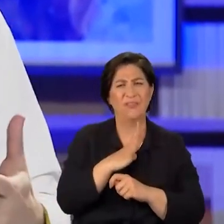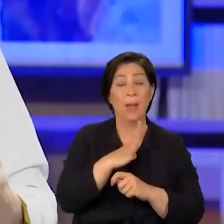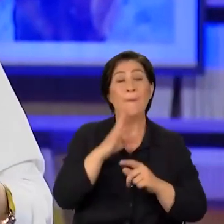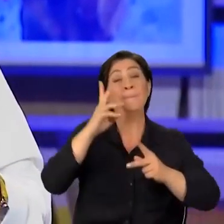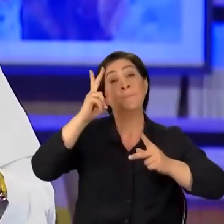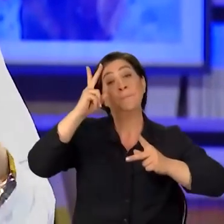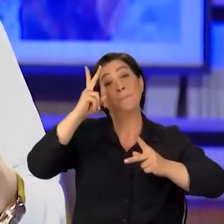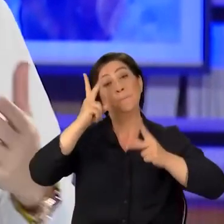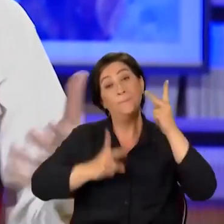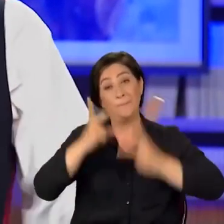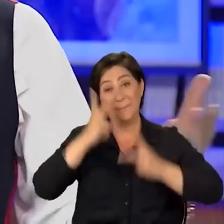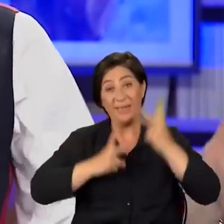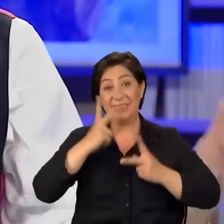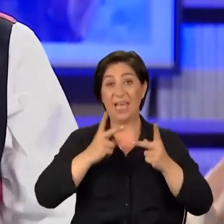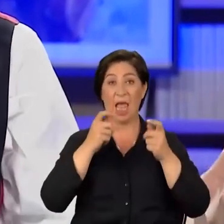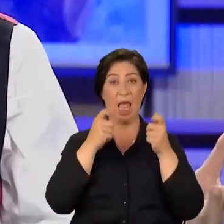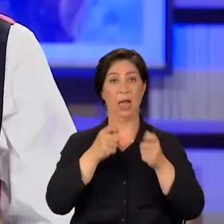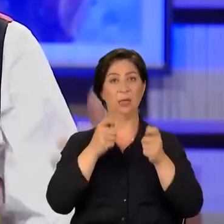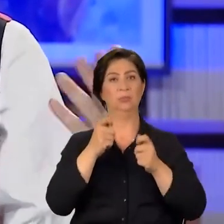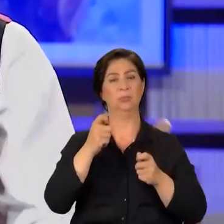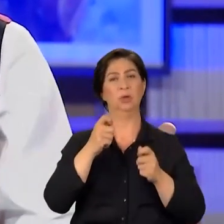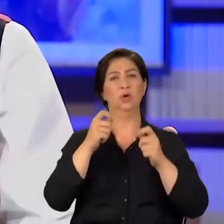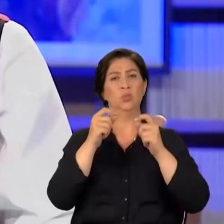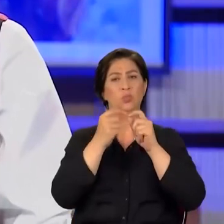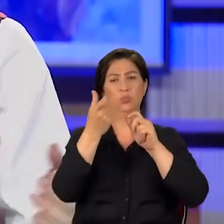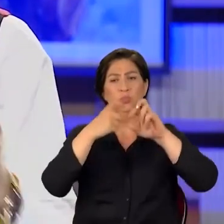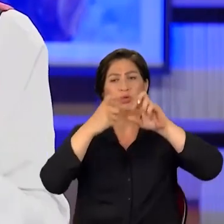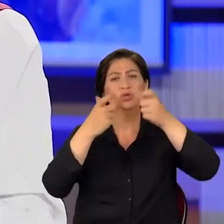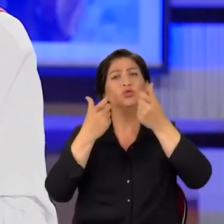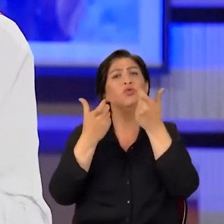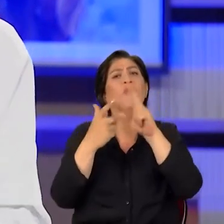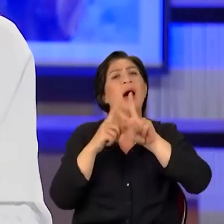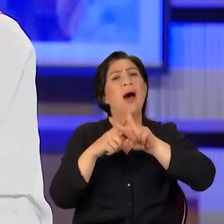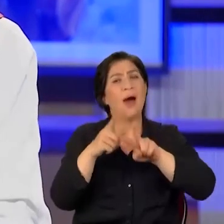takım eğitimli burjuvalar çıkıyorlar ve